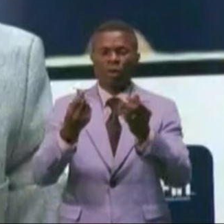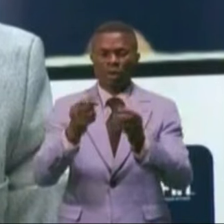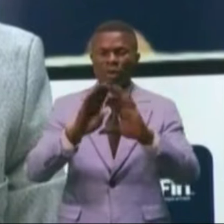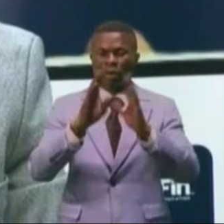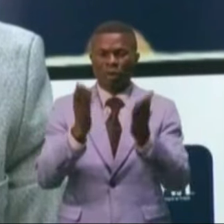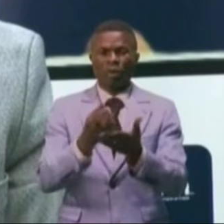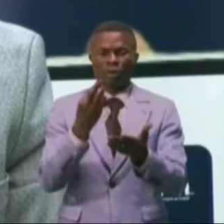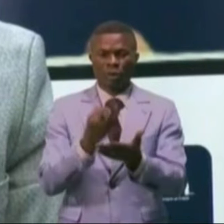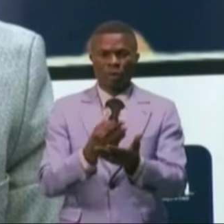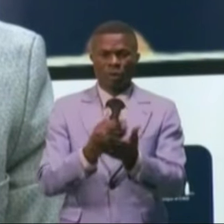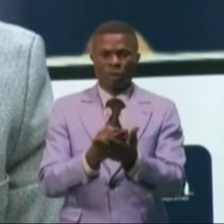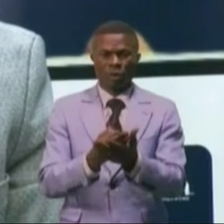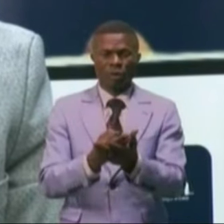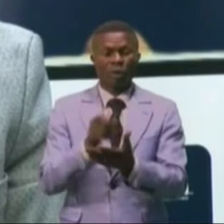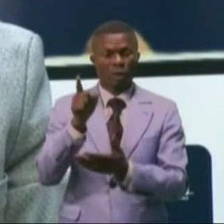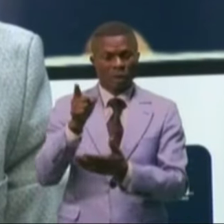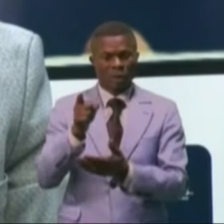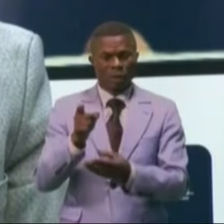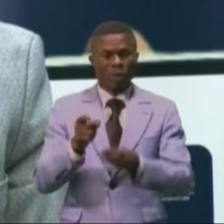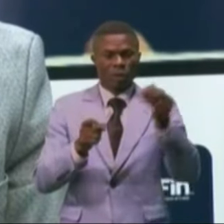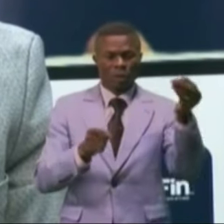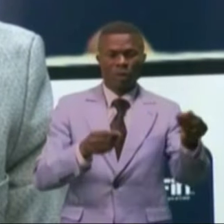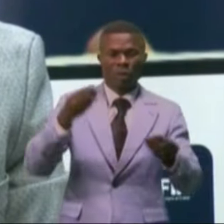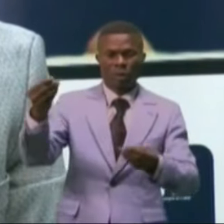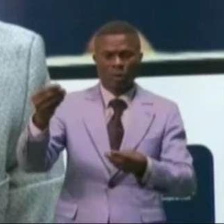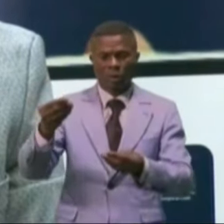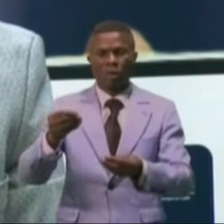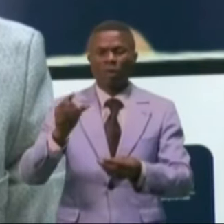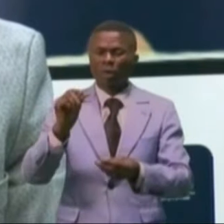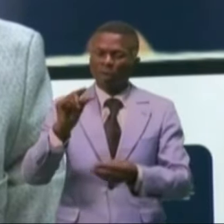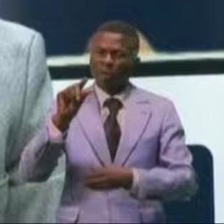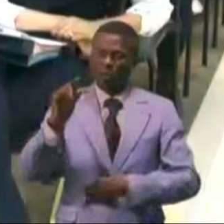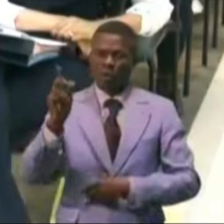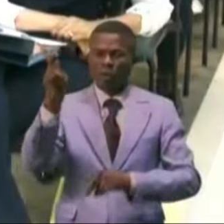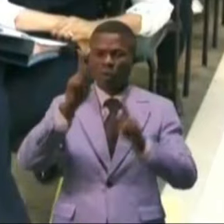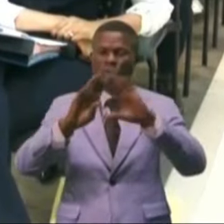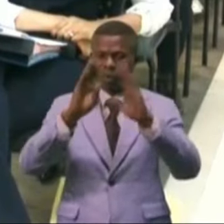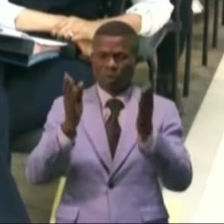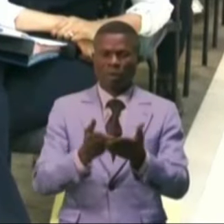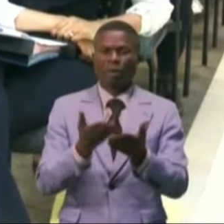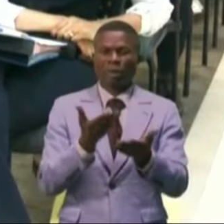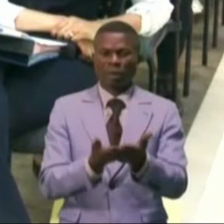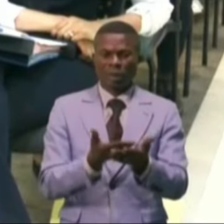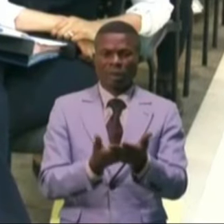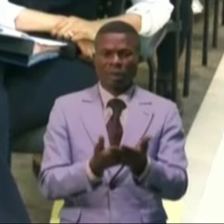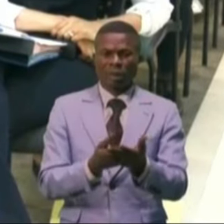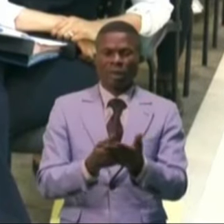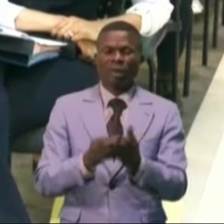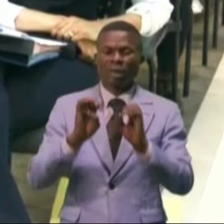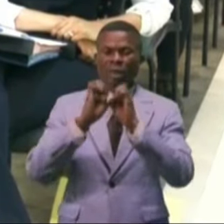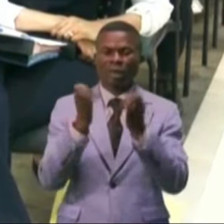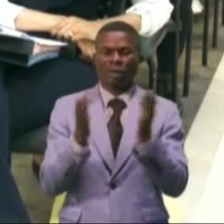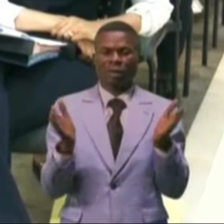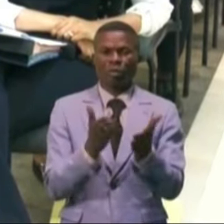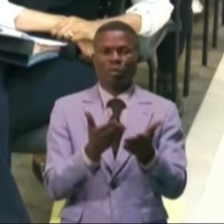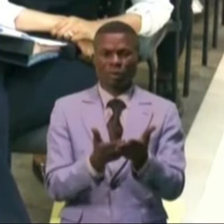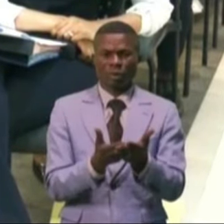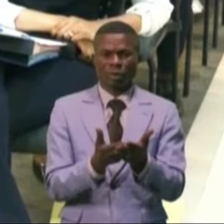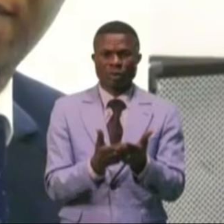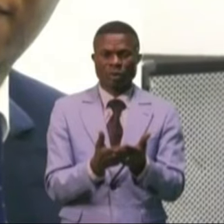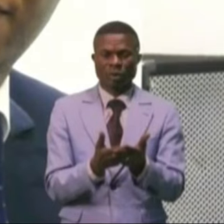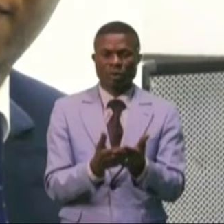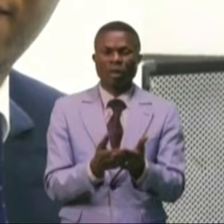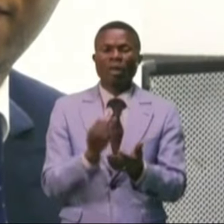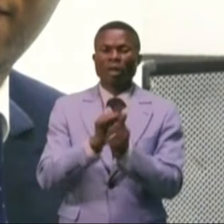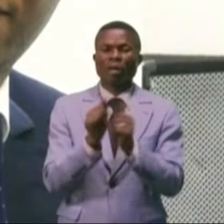financières qui, à leur tour, octroient des petits crédits aux micro et petites et moyennes entreprises. Une autre